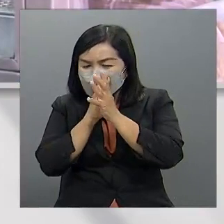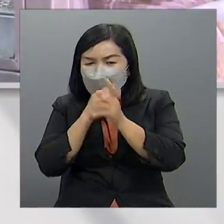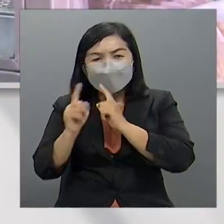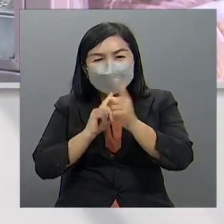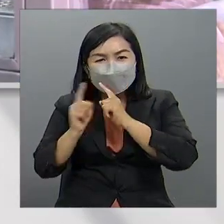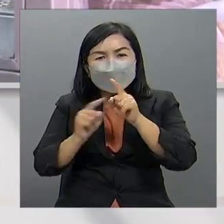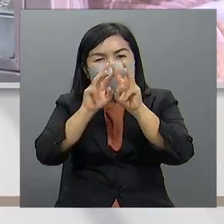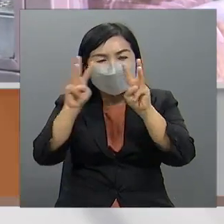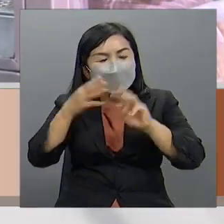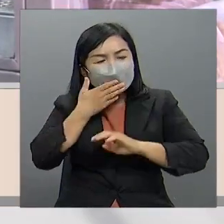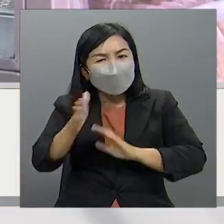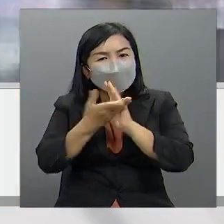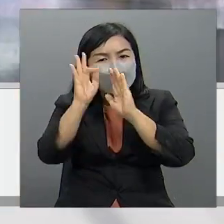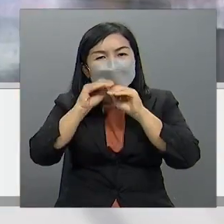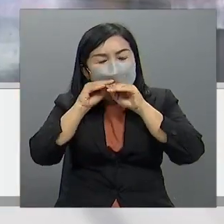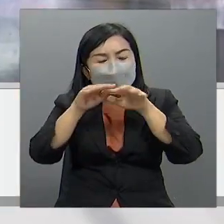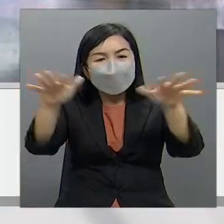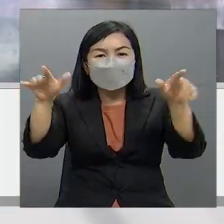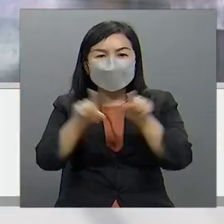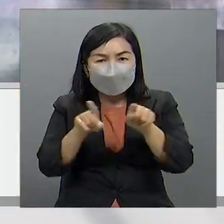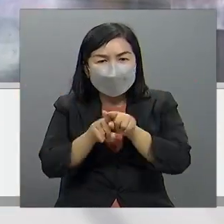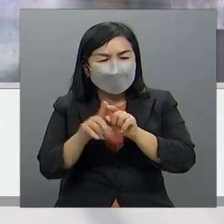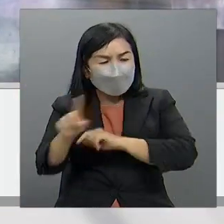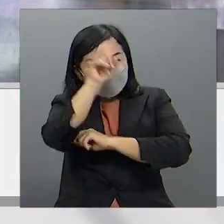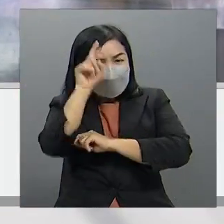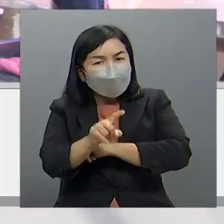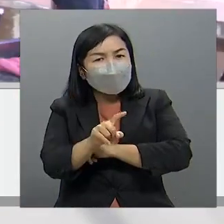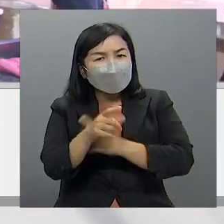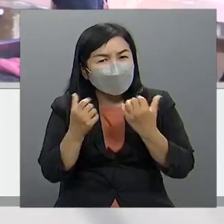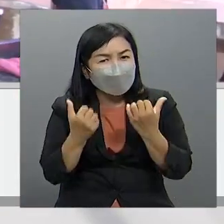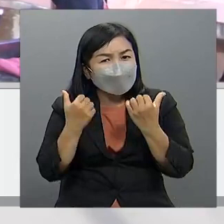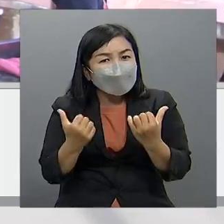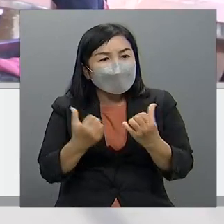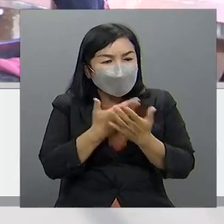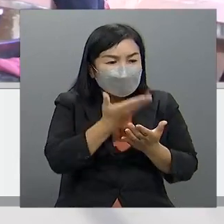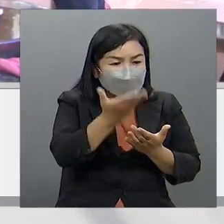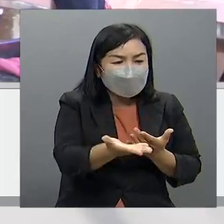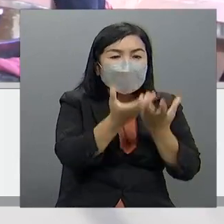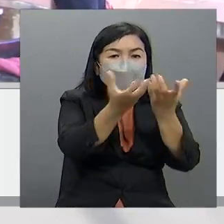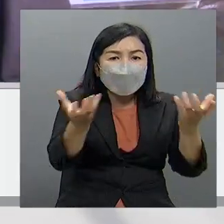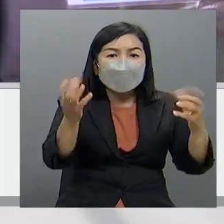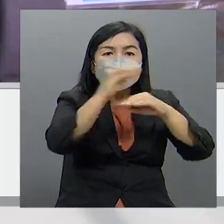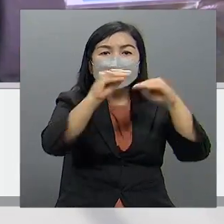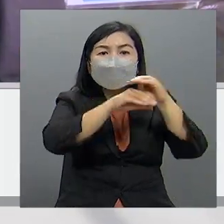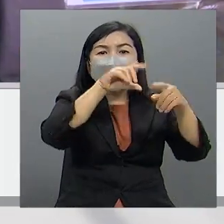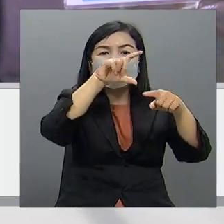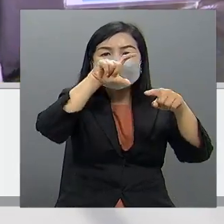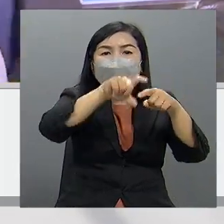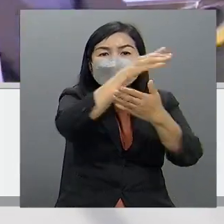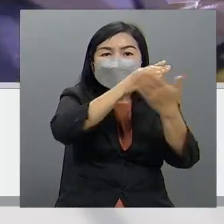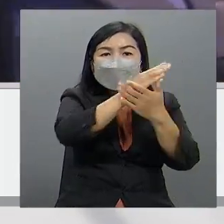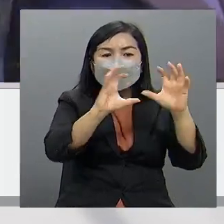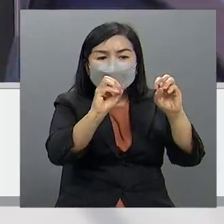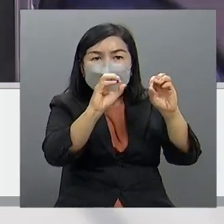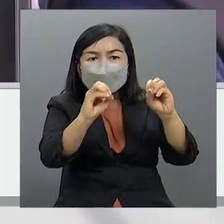ไลน์กันพอสมควรเลยทีเดียวเพราะว่ามีคนไปสังเกตบอกระยะหลังๆเนี่ยไปซื้อของโครงการคนละครึ่งมีหลายร้านเหมือนกันที่เขาขึ้นป้าย